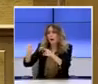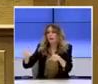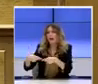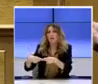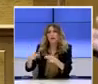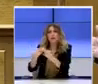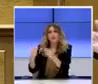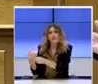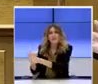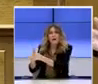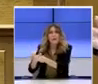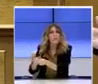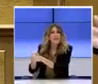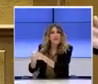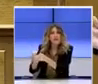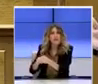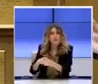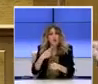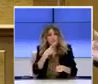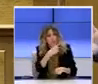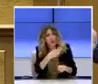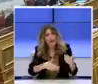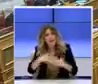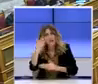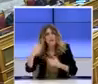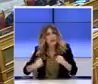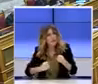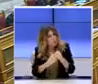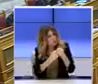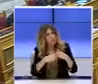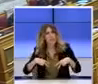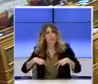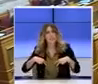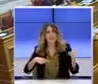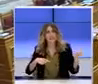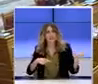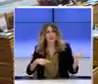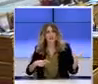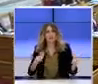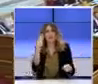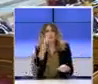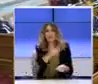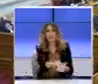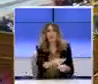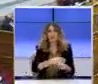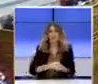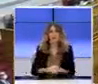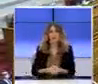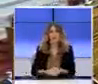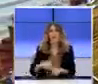την επιτυχημένη διαχείριση του δεύτερου κύματος. Να δηλώνετε ικανοποιημένος πάνω στα συντρίμια.